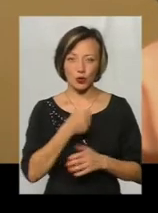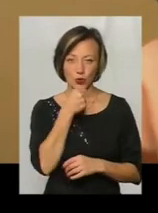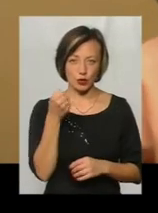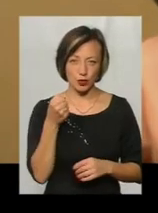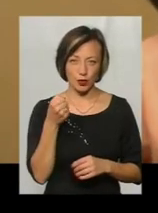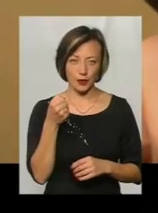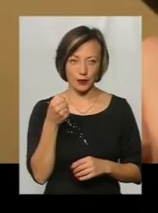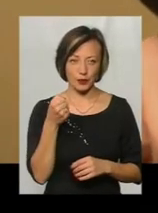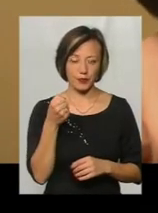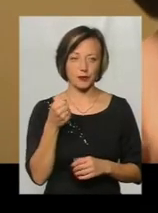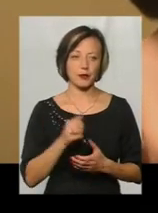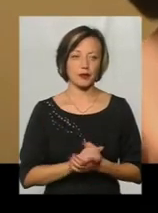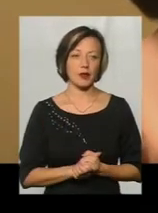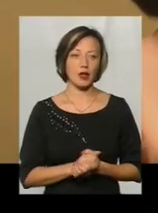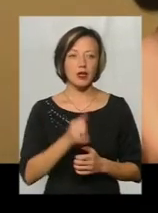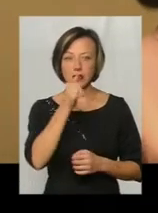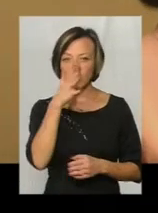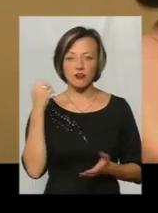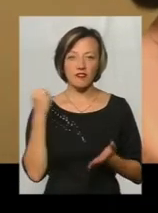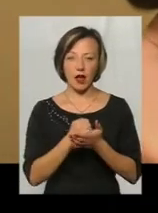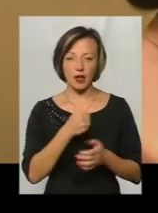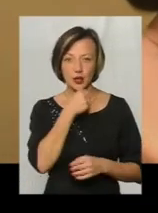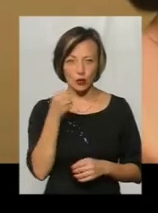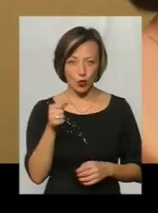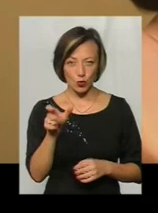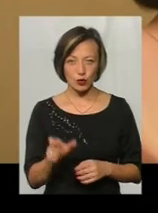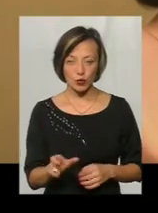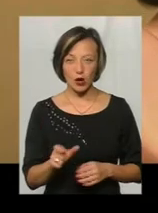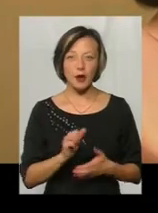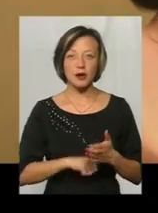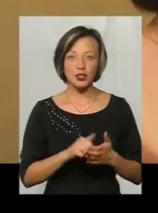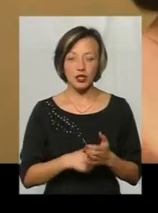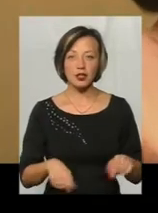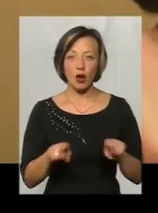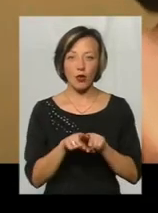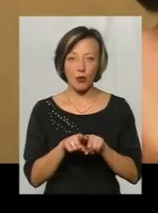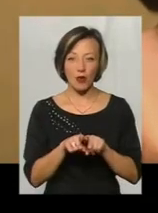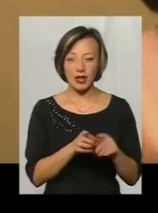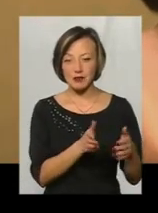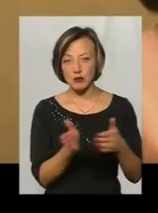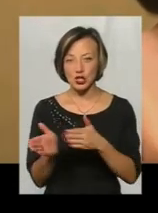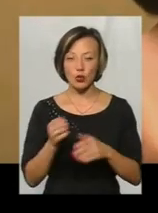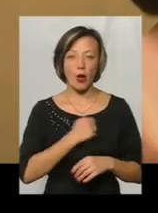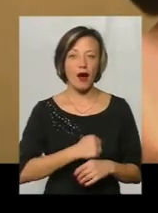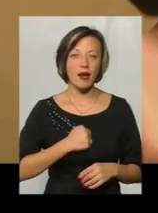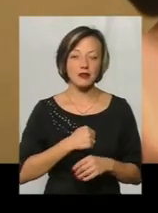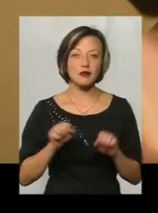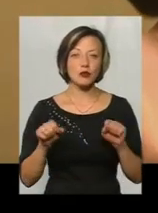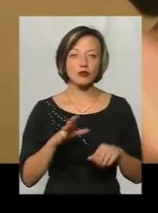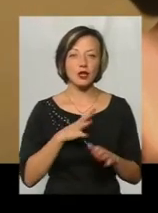дорослого. Не може вдарити дорослого. Причиною такої зміщеної агресії може бути